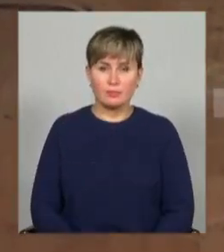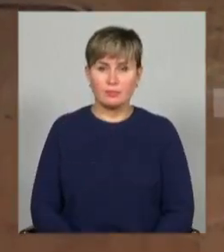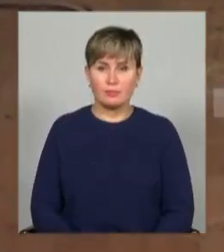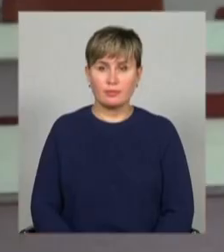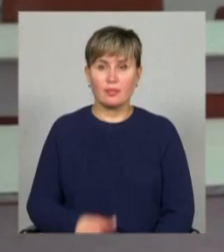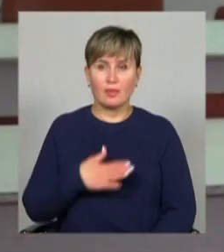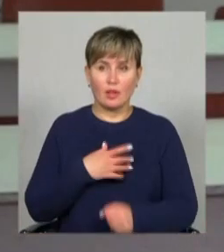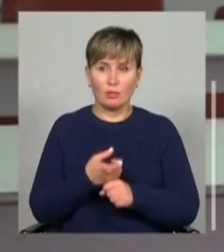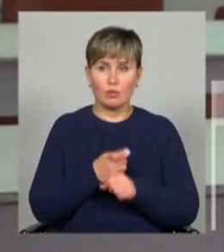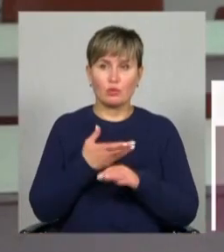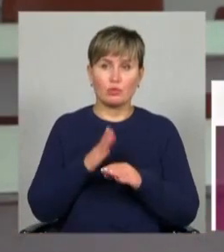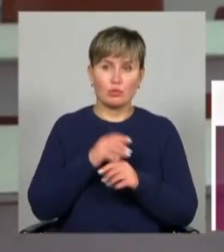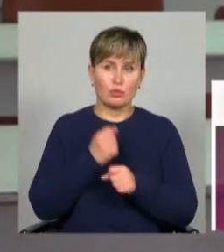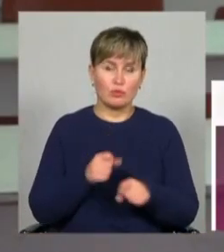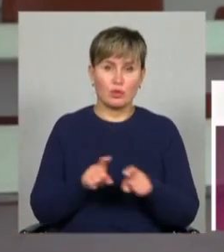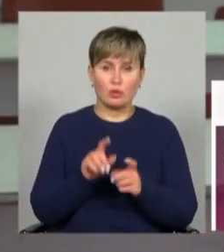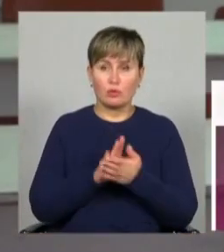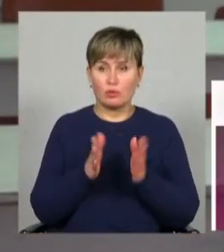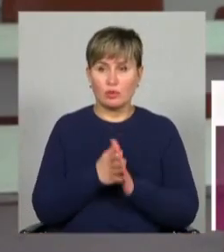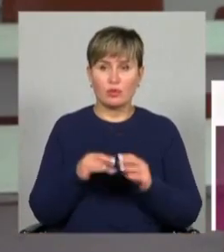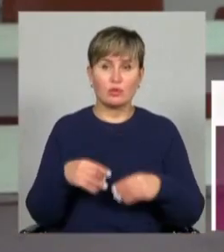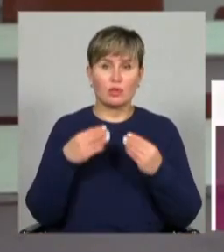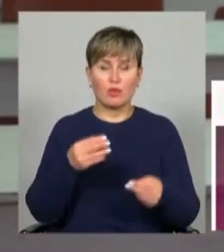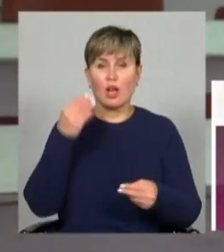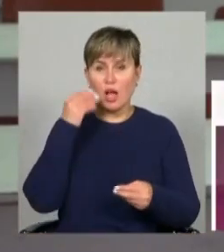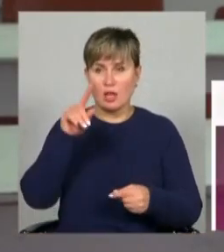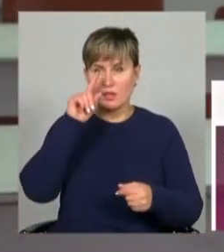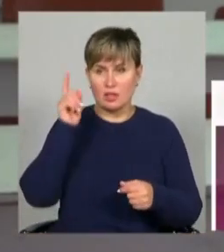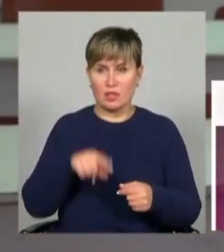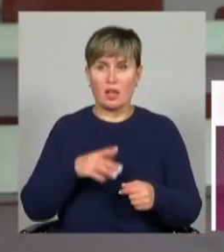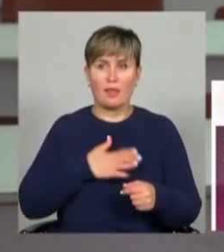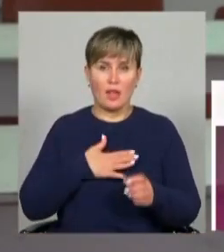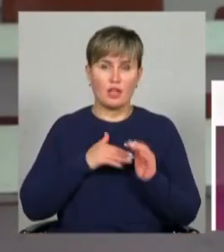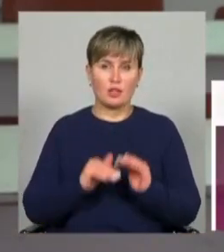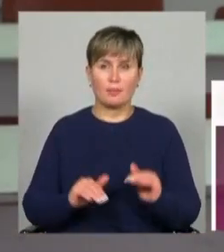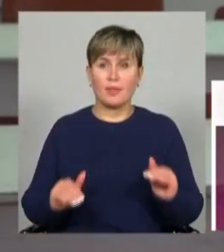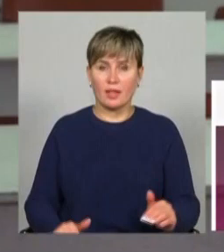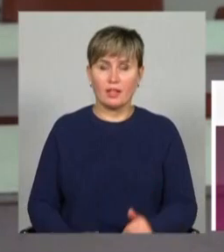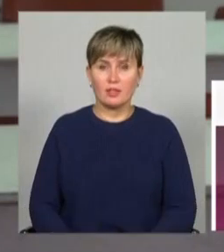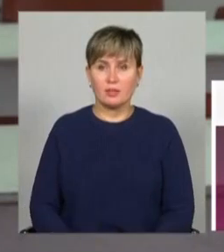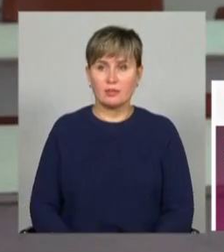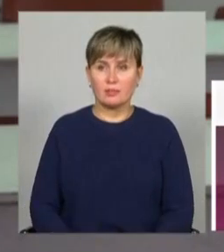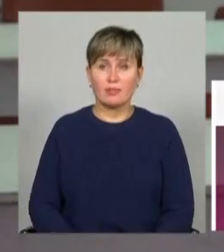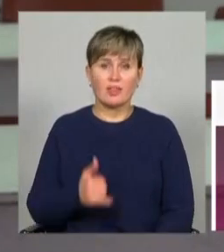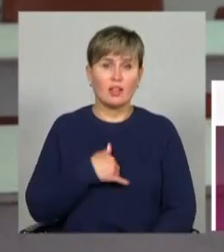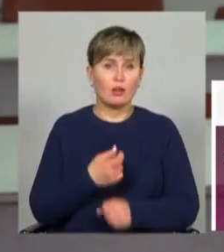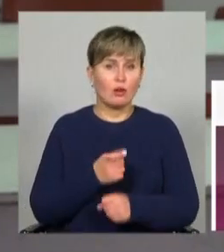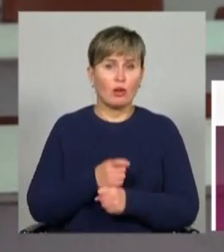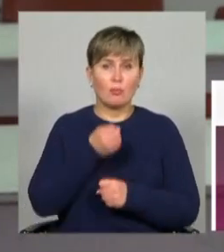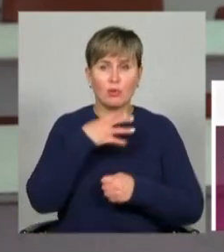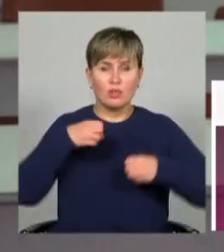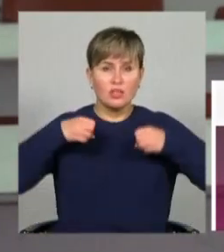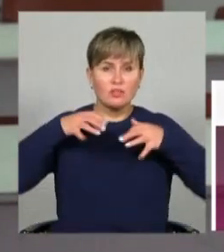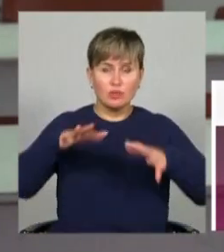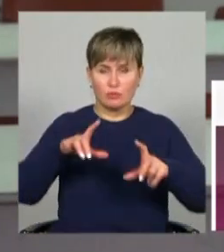тяжело работать в таких условиях и давать качественные знания нашим детям. У нас очень плохое освещение